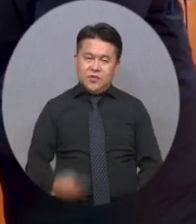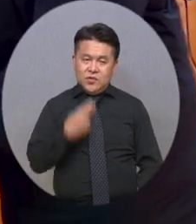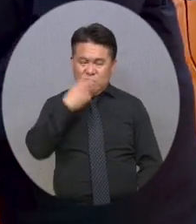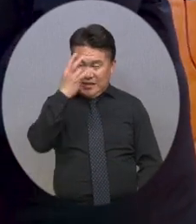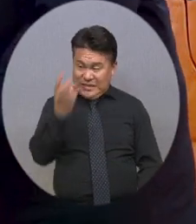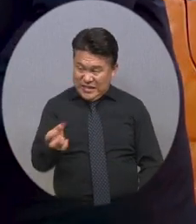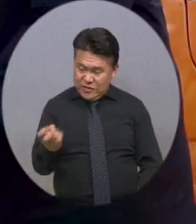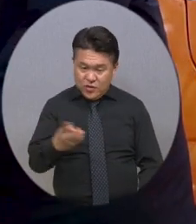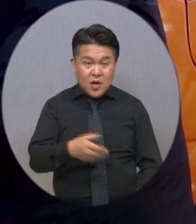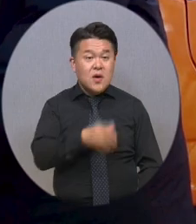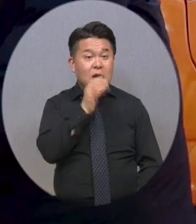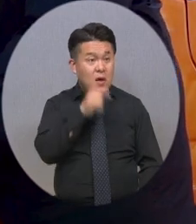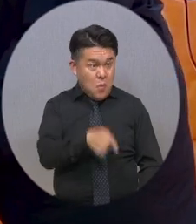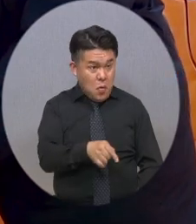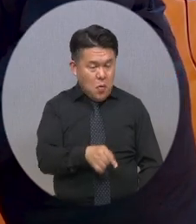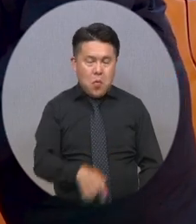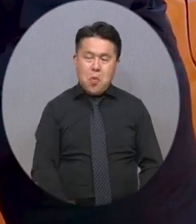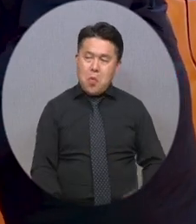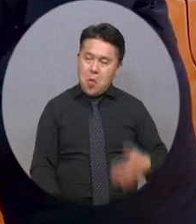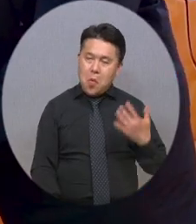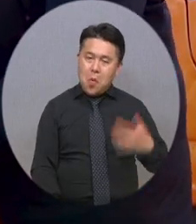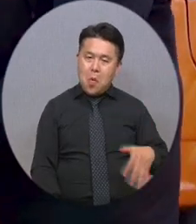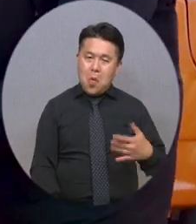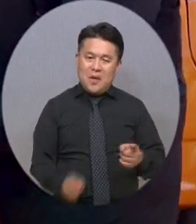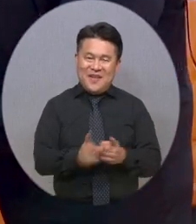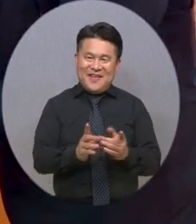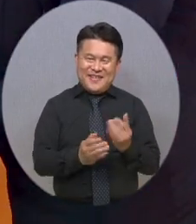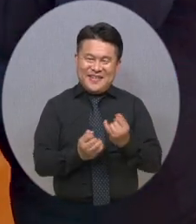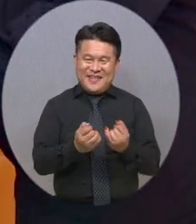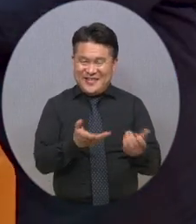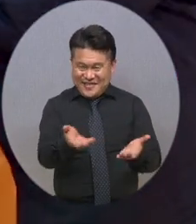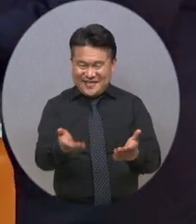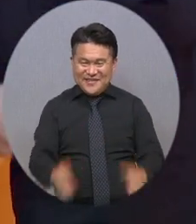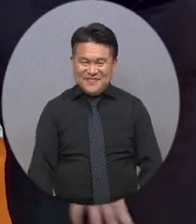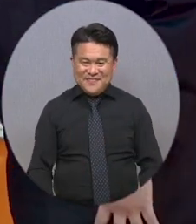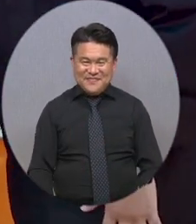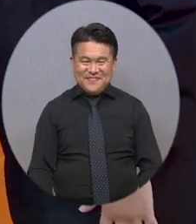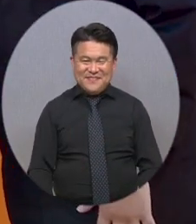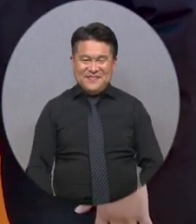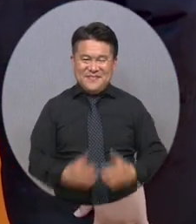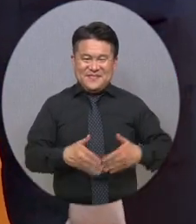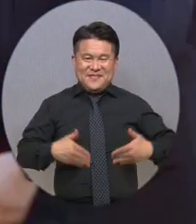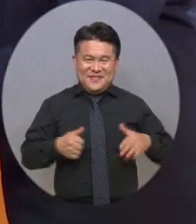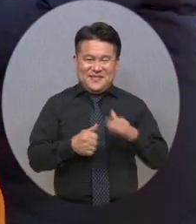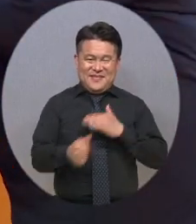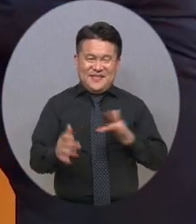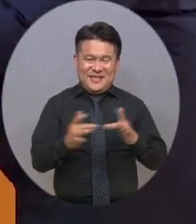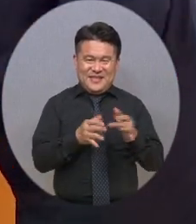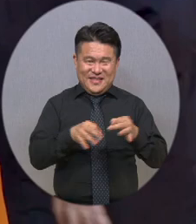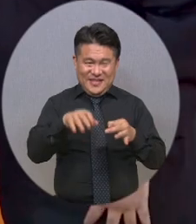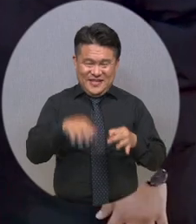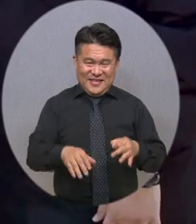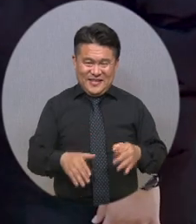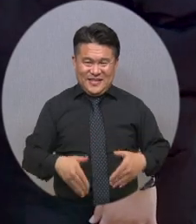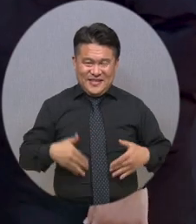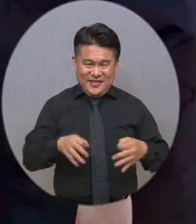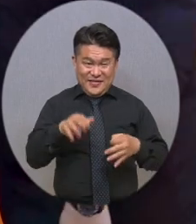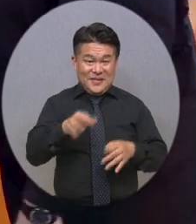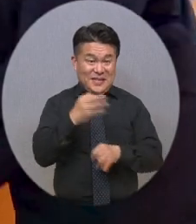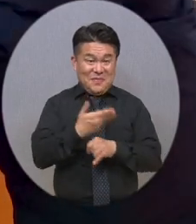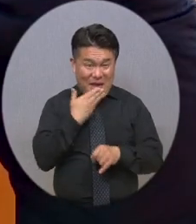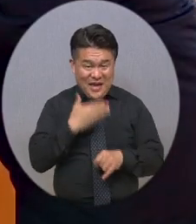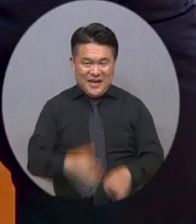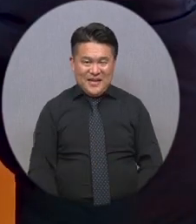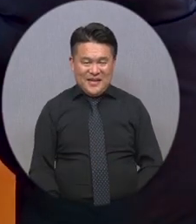술씨나 이렇게 한 끼 식사 직접 읽어주시죠. 아, 예. 전남도 대표 온라인 쇼핑몰 남도장터에서 구매할 수